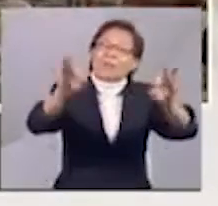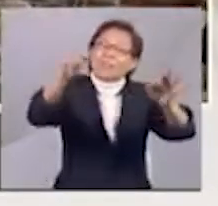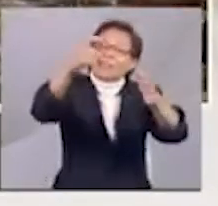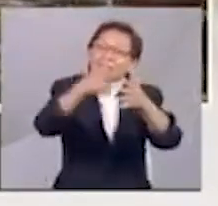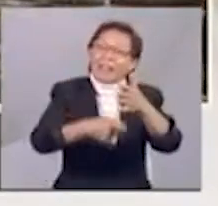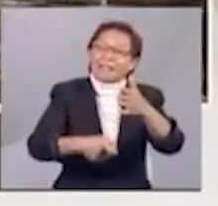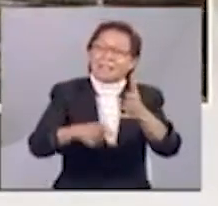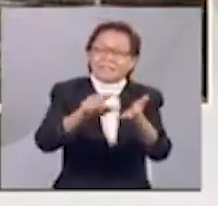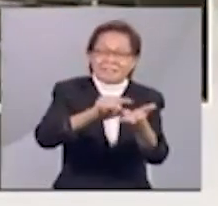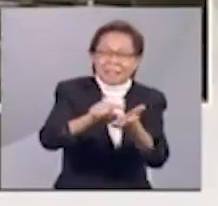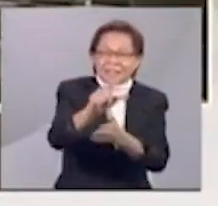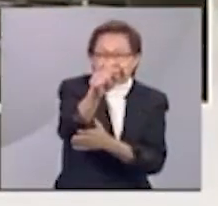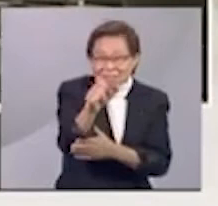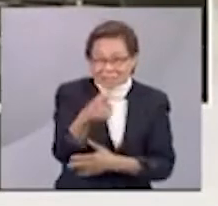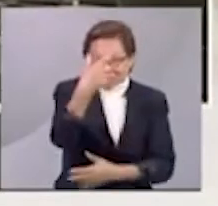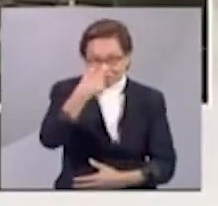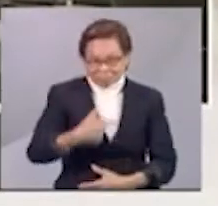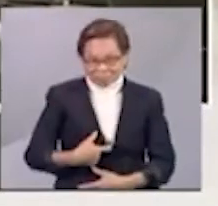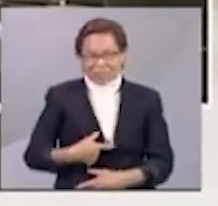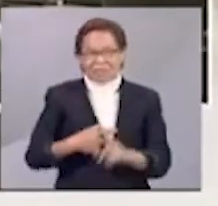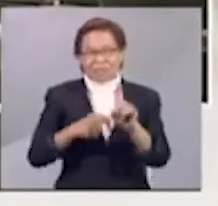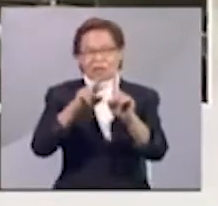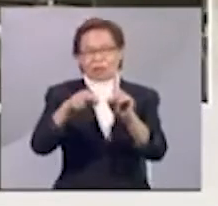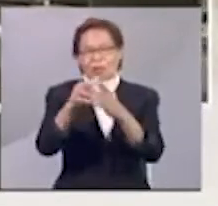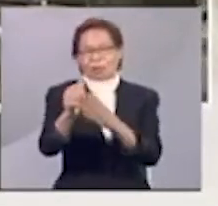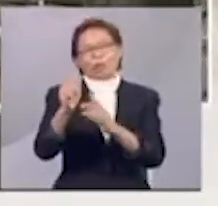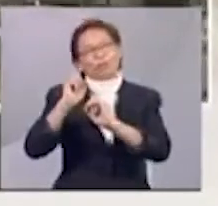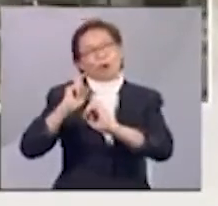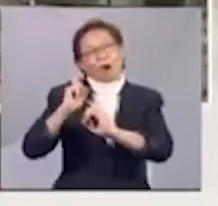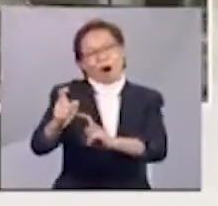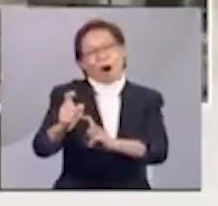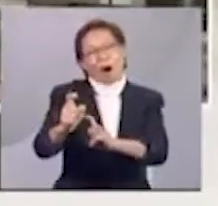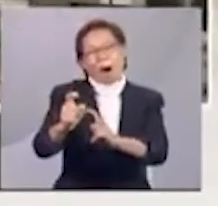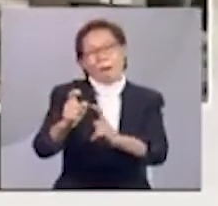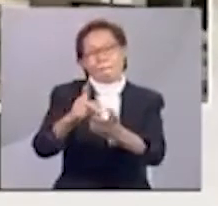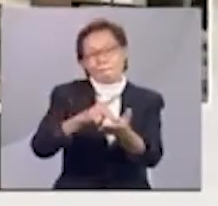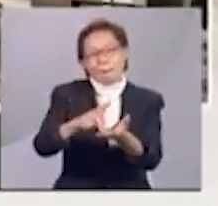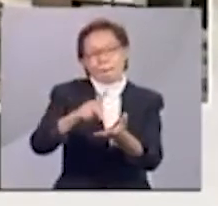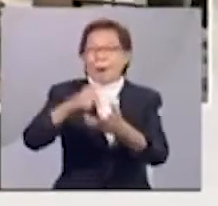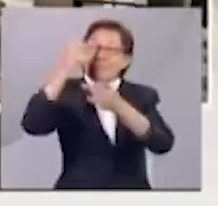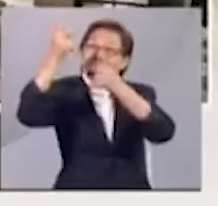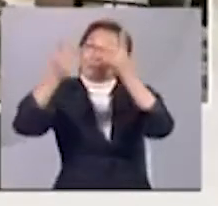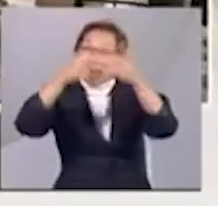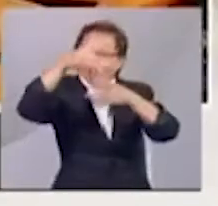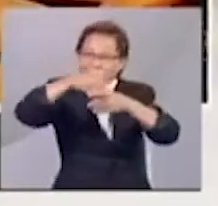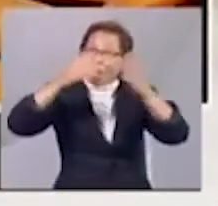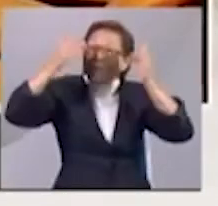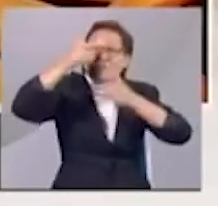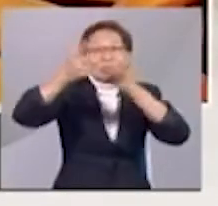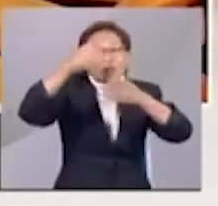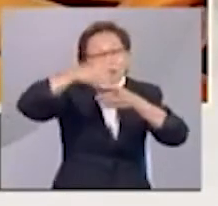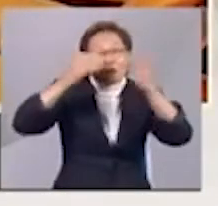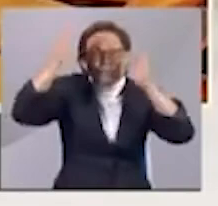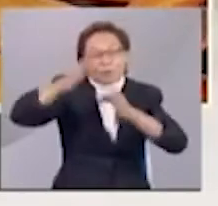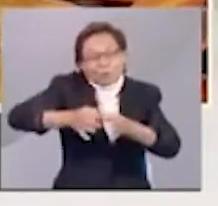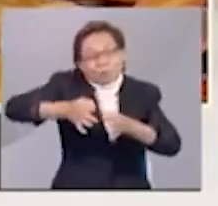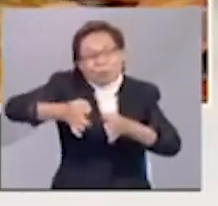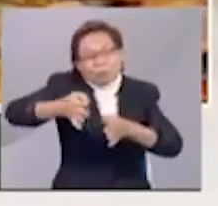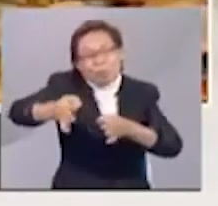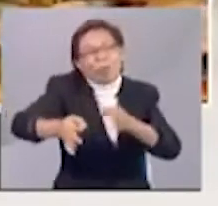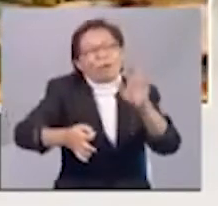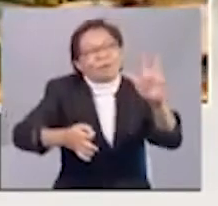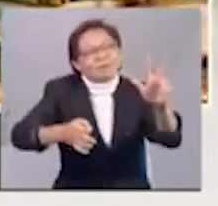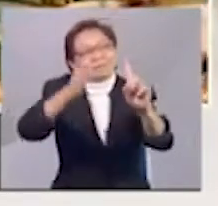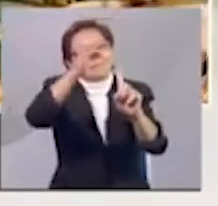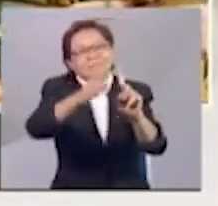pendapatan individu sehingga 1000 Ringgit yang telah diberikan kata bebannya melancong dalam negara dilanjutkan hingga